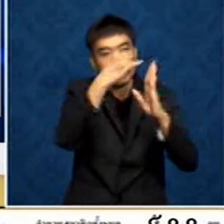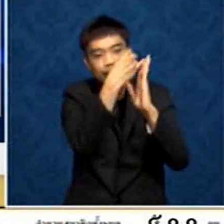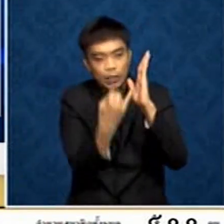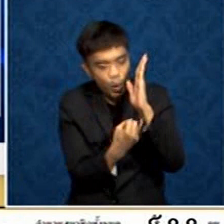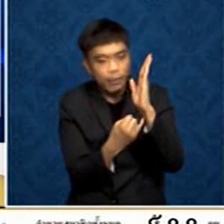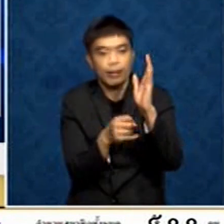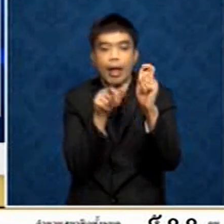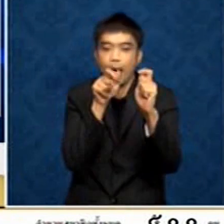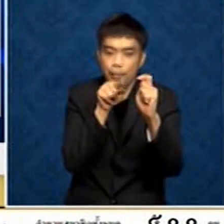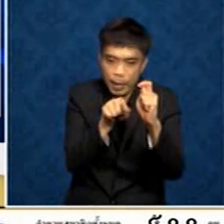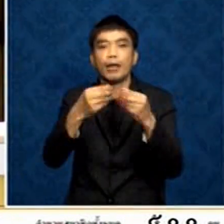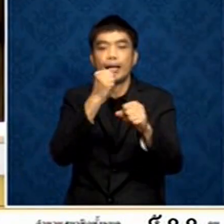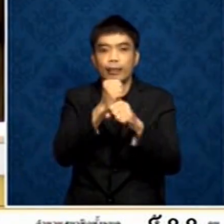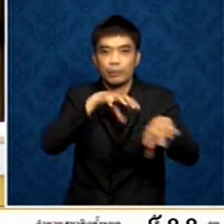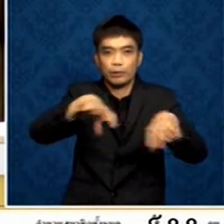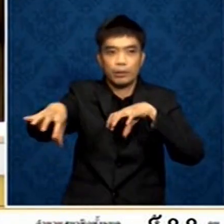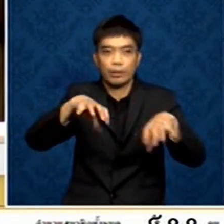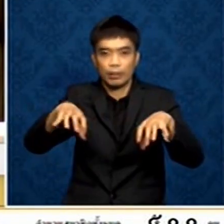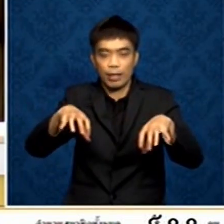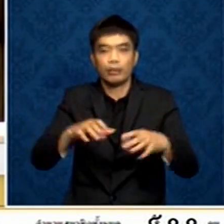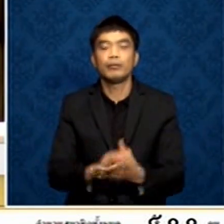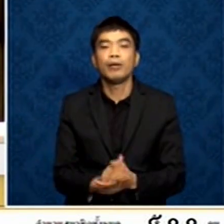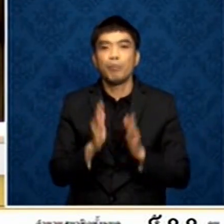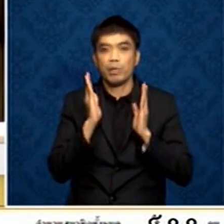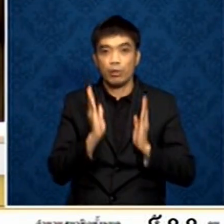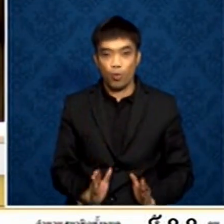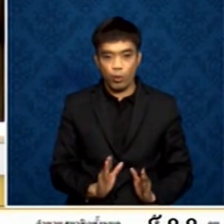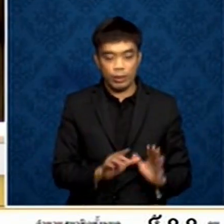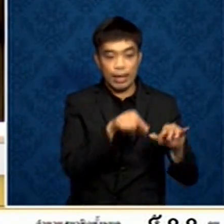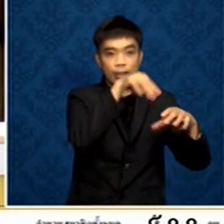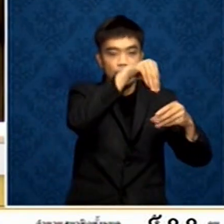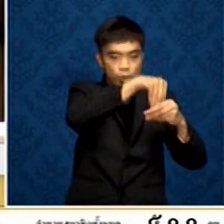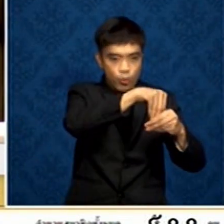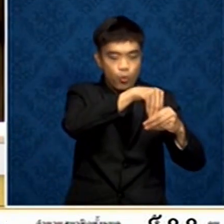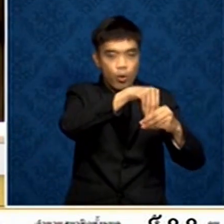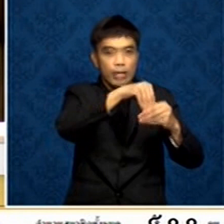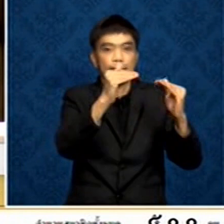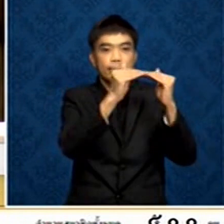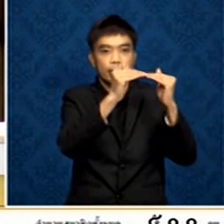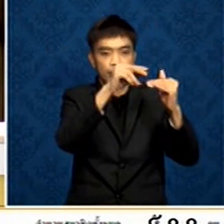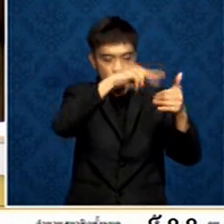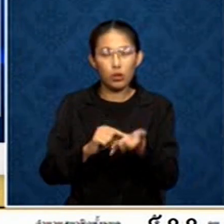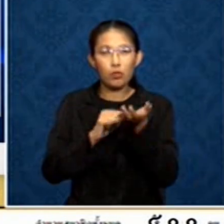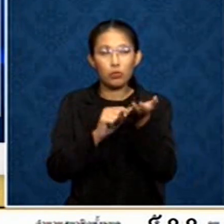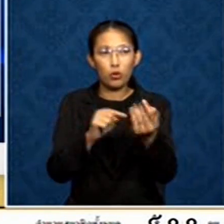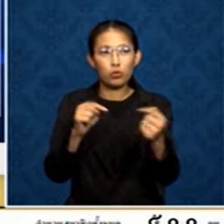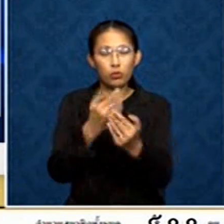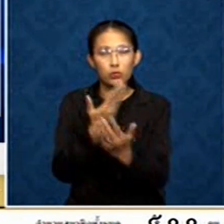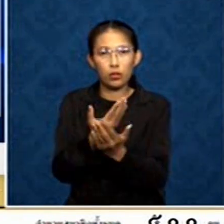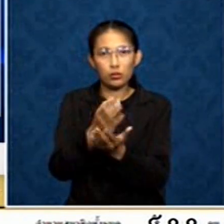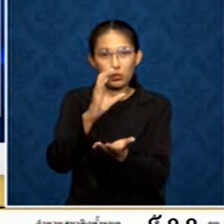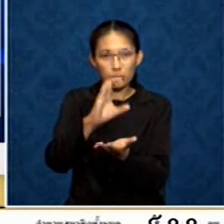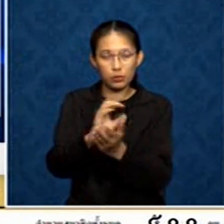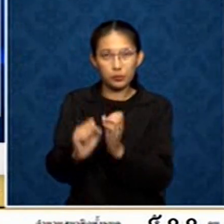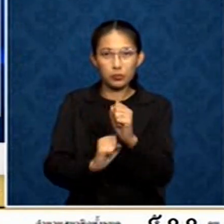อสมมีความยั่งยืนด้วยครับอืคุณสมศักดิ์ยังบอกว่ารัฐบาลพยายามผลักดันให้กระทรวงสาธารณสุขได้รับงบ